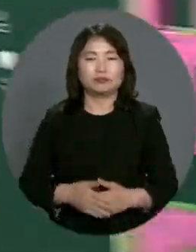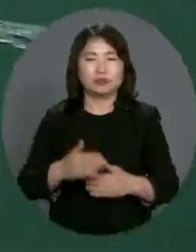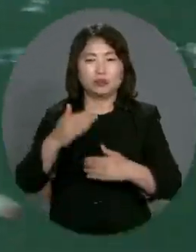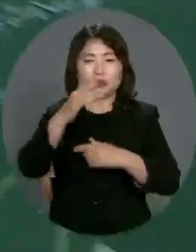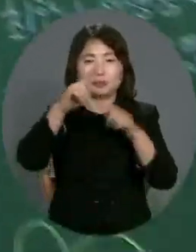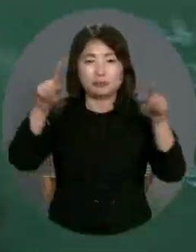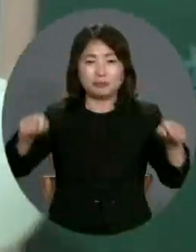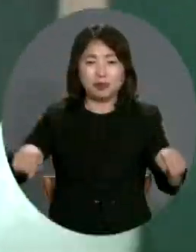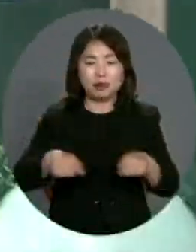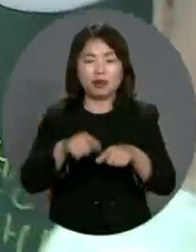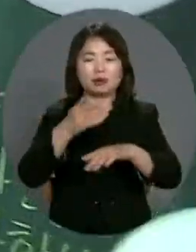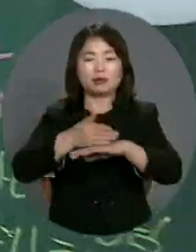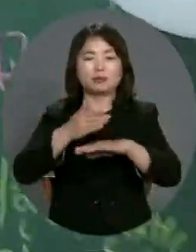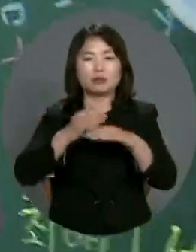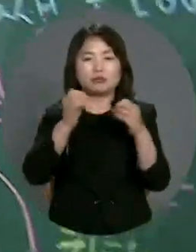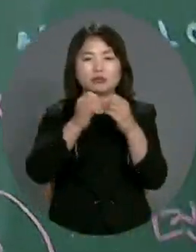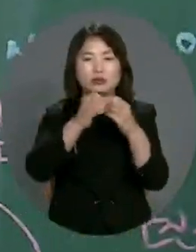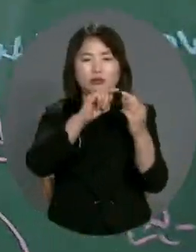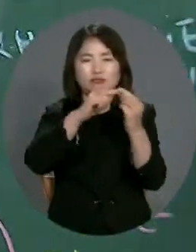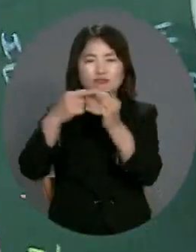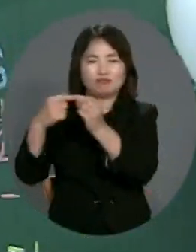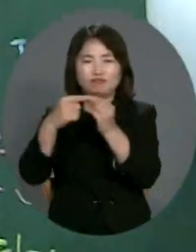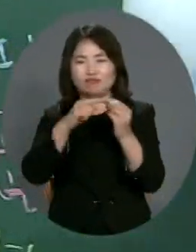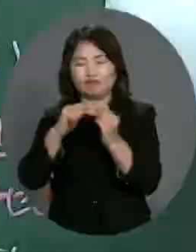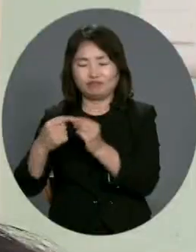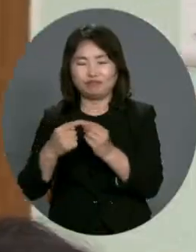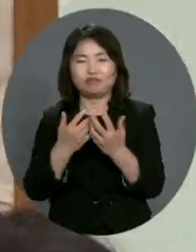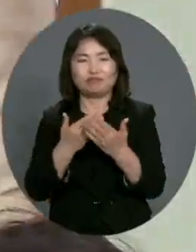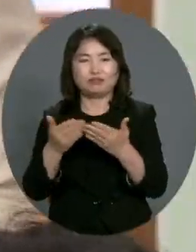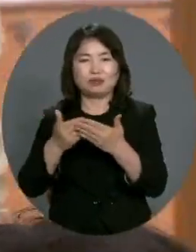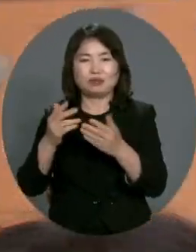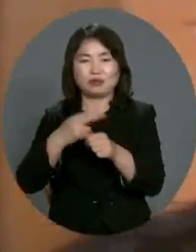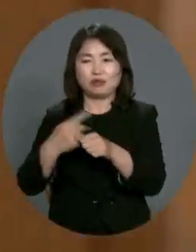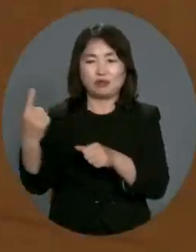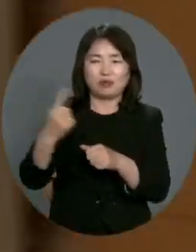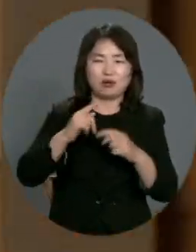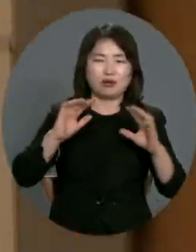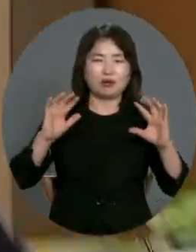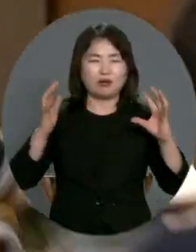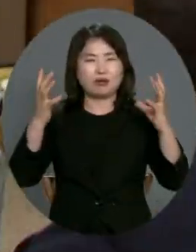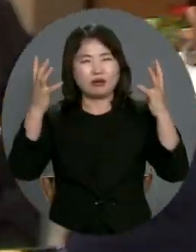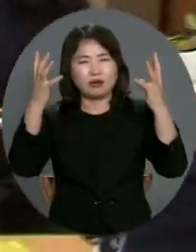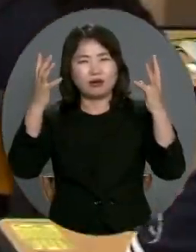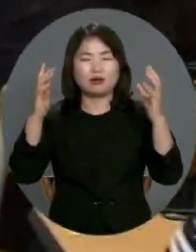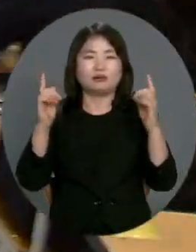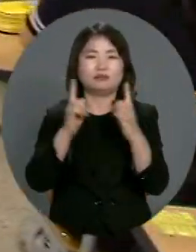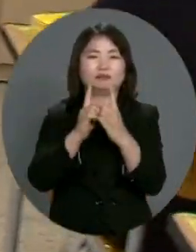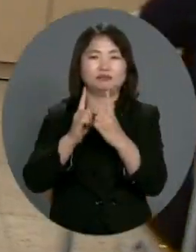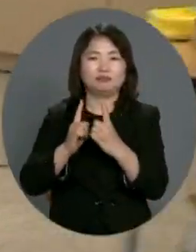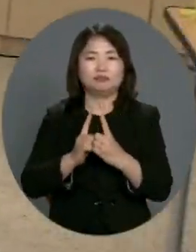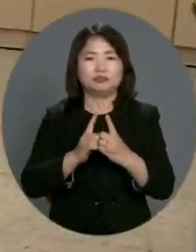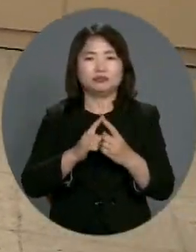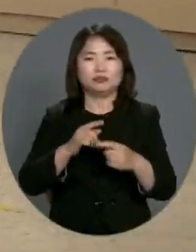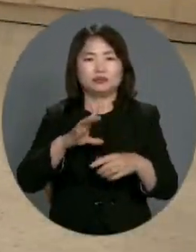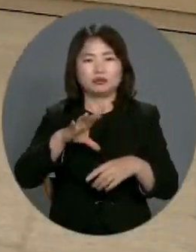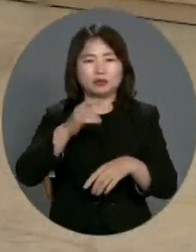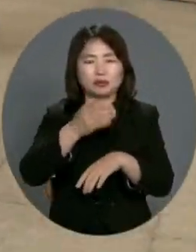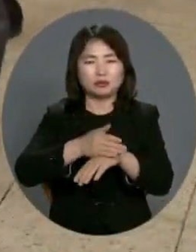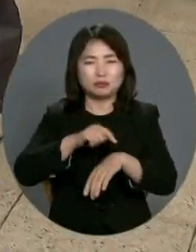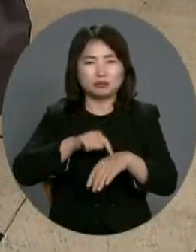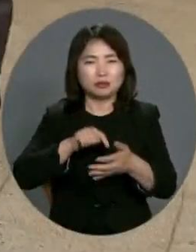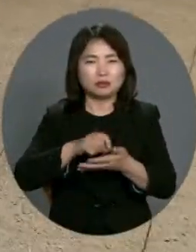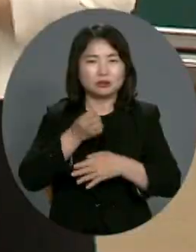교실 칠판은 감사 문구로 가득 찼습니다. 선생님이 들어서자 큰 박수로 맞이합니다. 평소 표현하지 못한